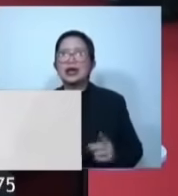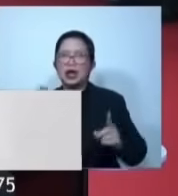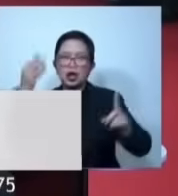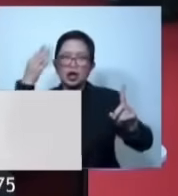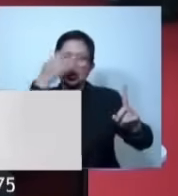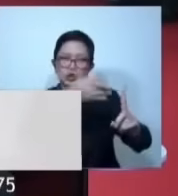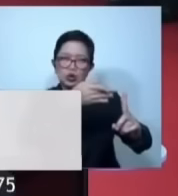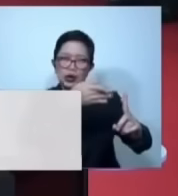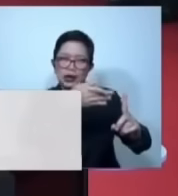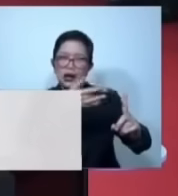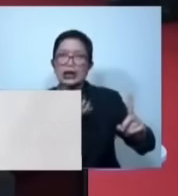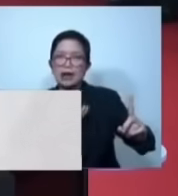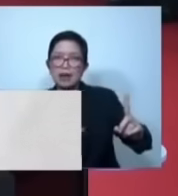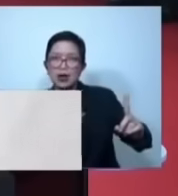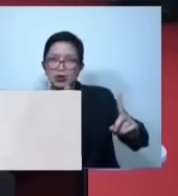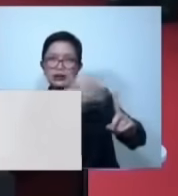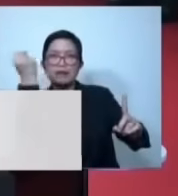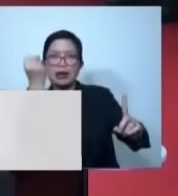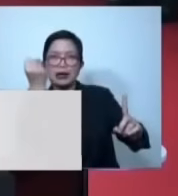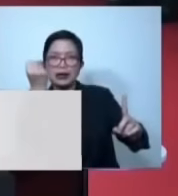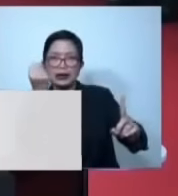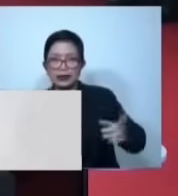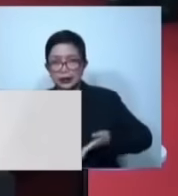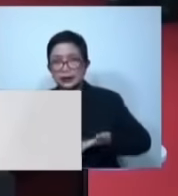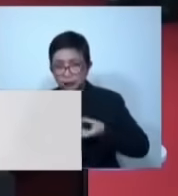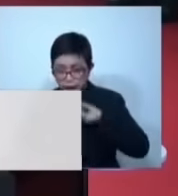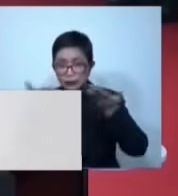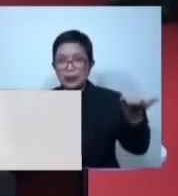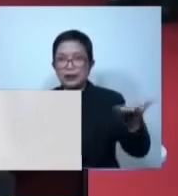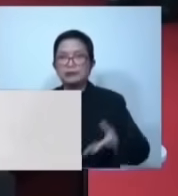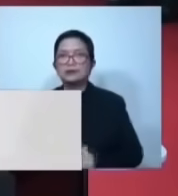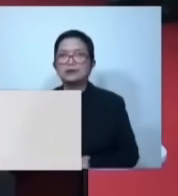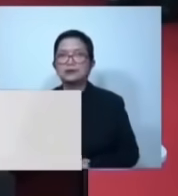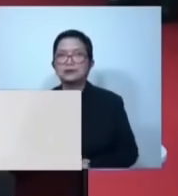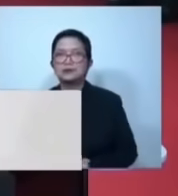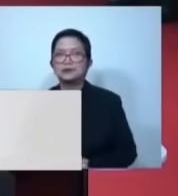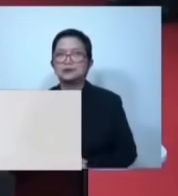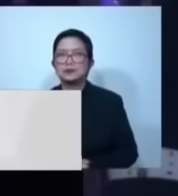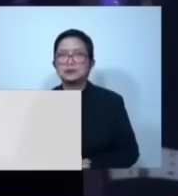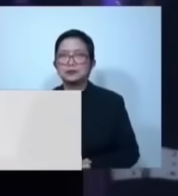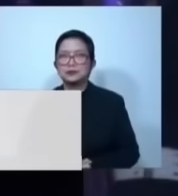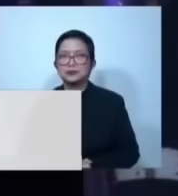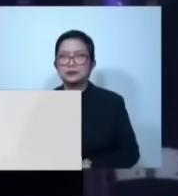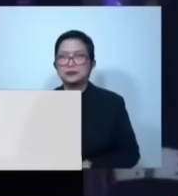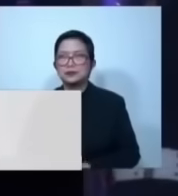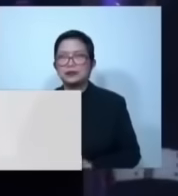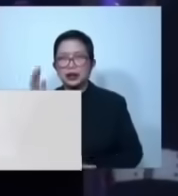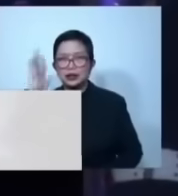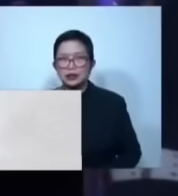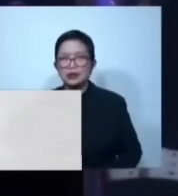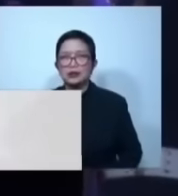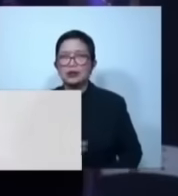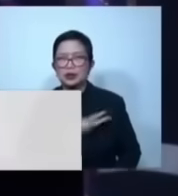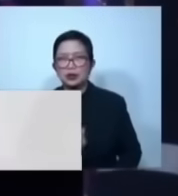misi baik para penumu para tenang kita akan lanjutkan baik silakan Bismillahirrahmanirrahim asalamualaikum